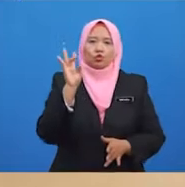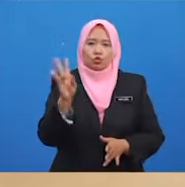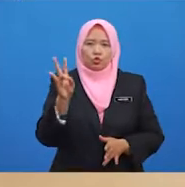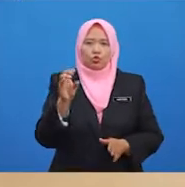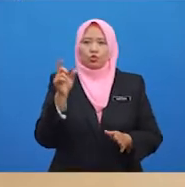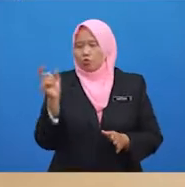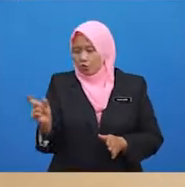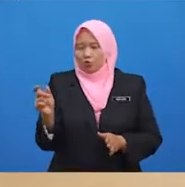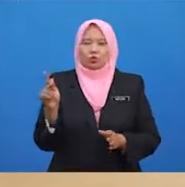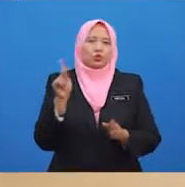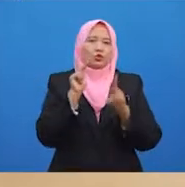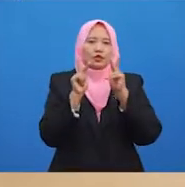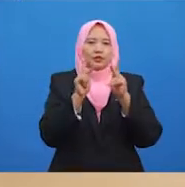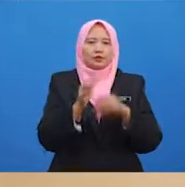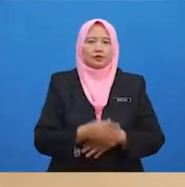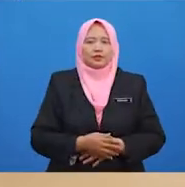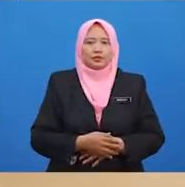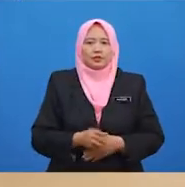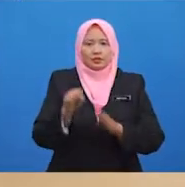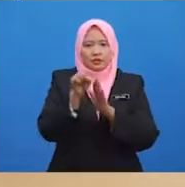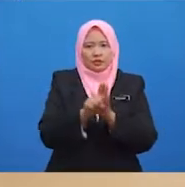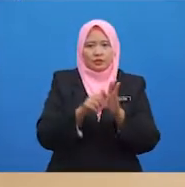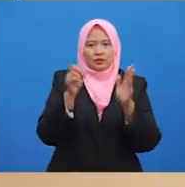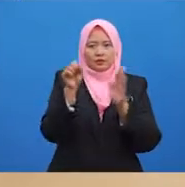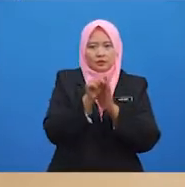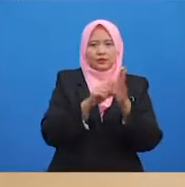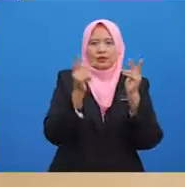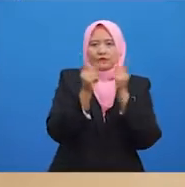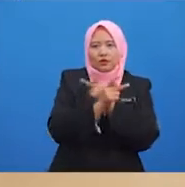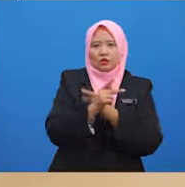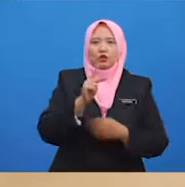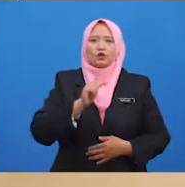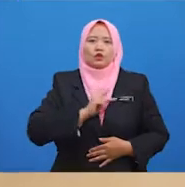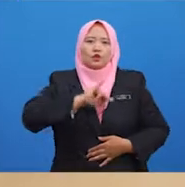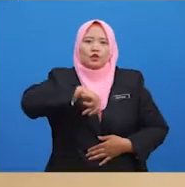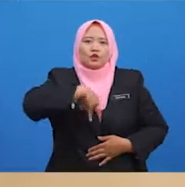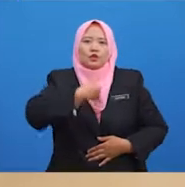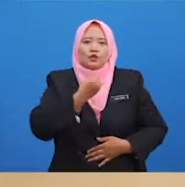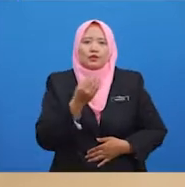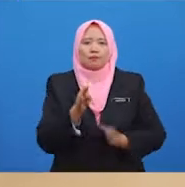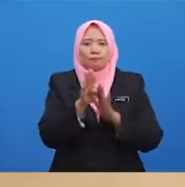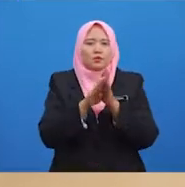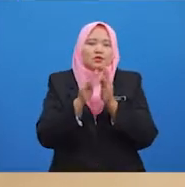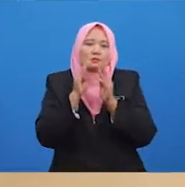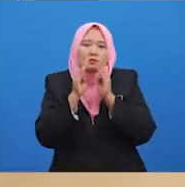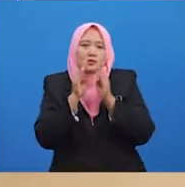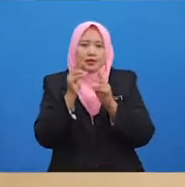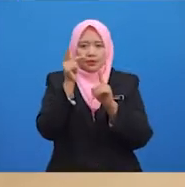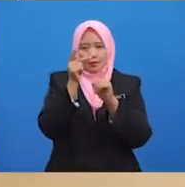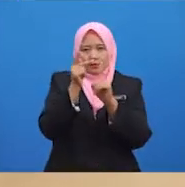Sesekali ku ingin berbisik kepadamu. Contoh untuk 14 suku